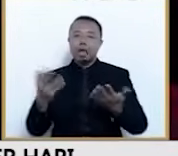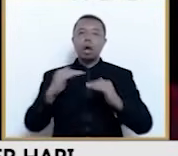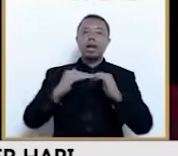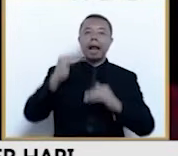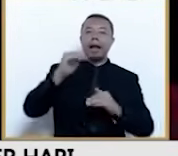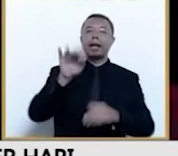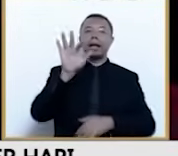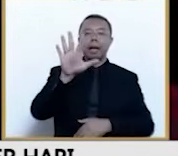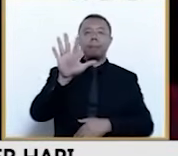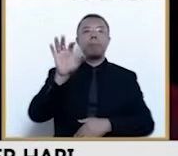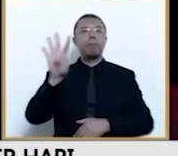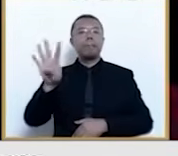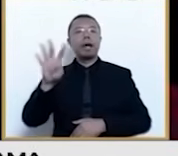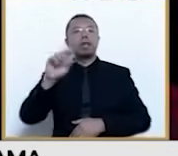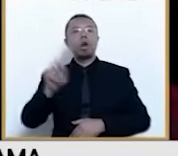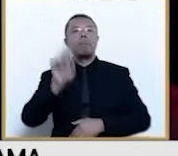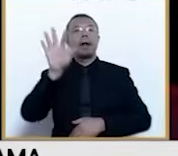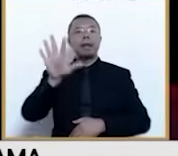naik